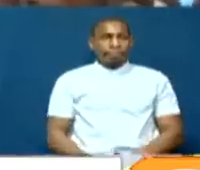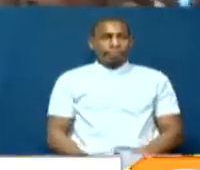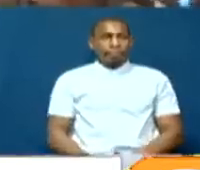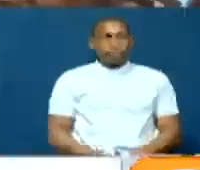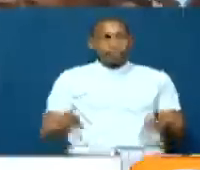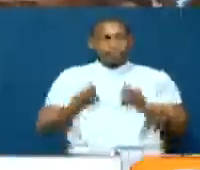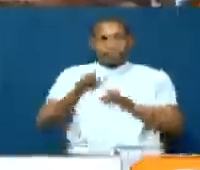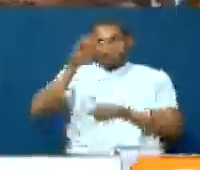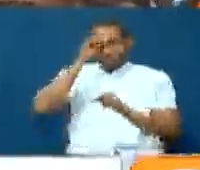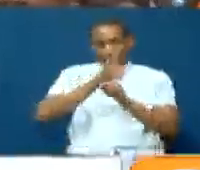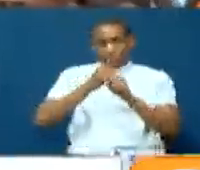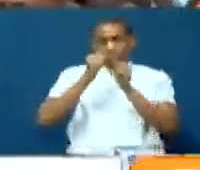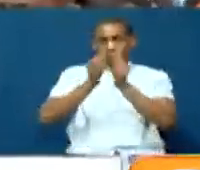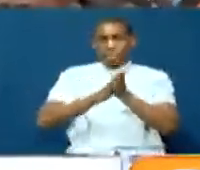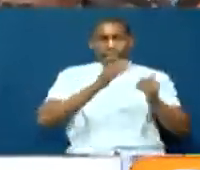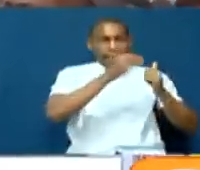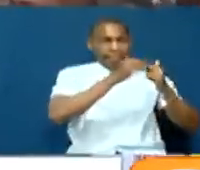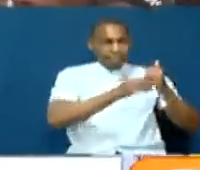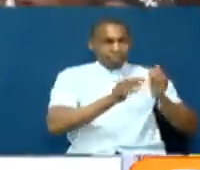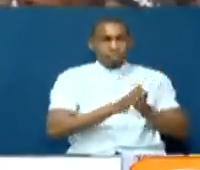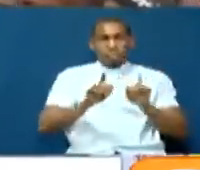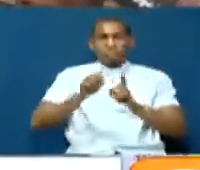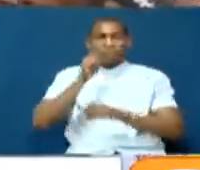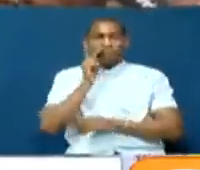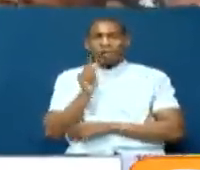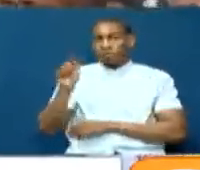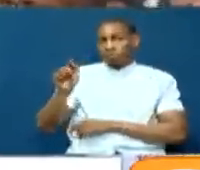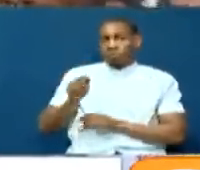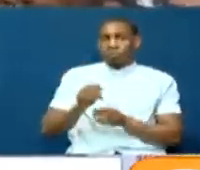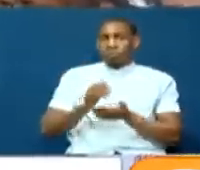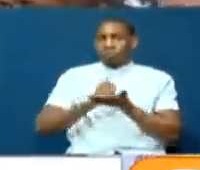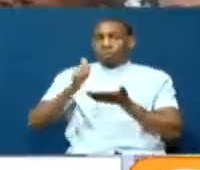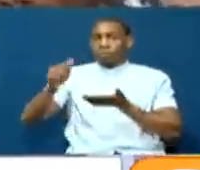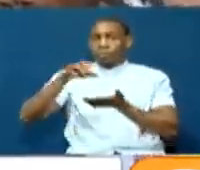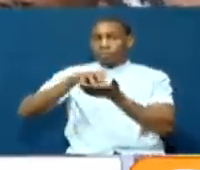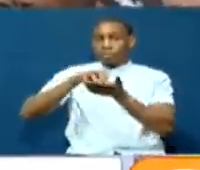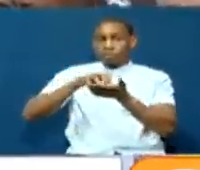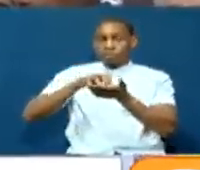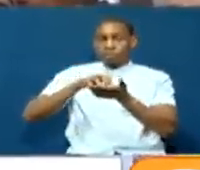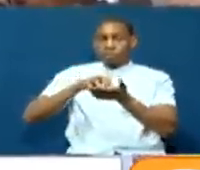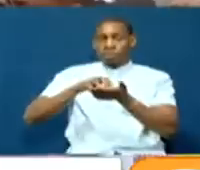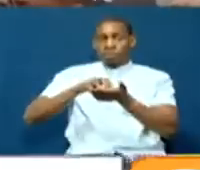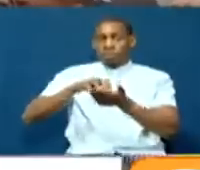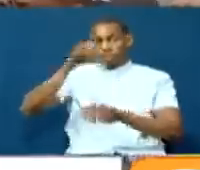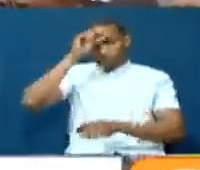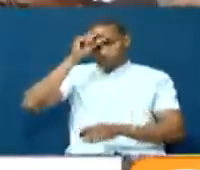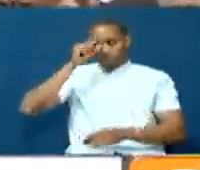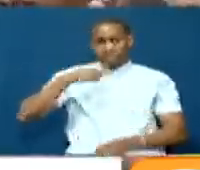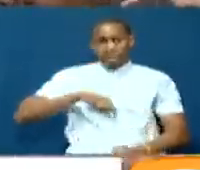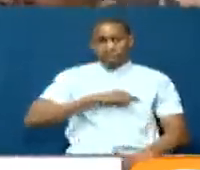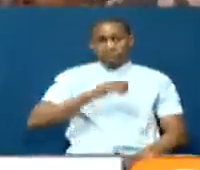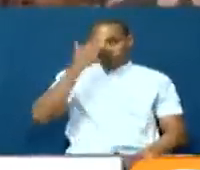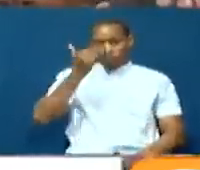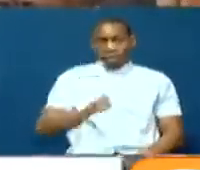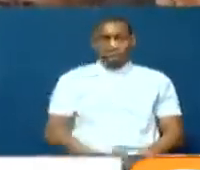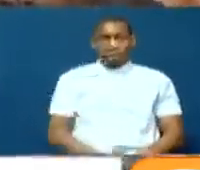hii serikali tunaunda pamoja na Sonko. Hata huyo Kalonzo tutampatia nafasi awe katikati ya serikali yetu kwa